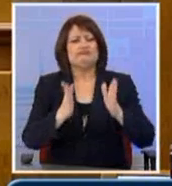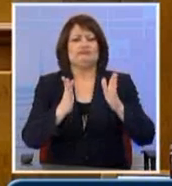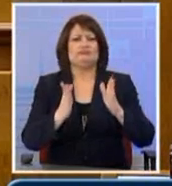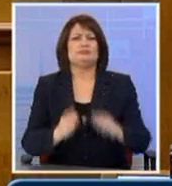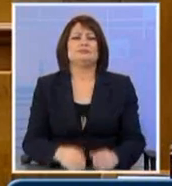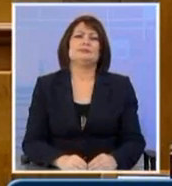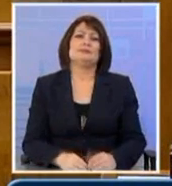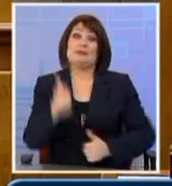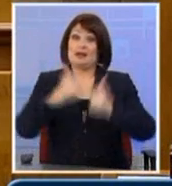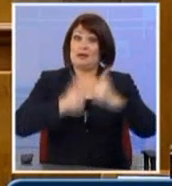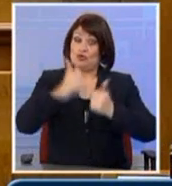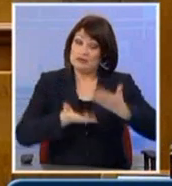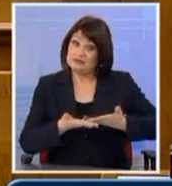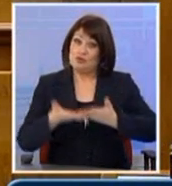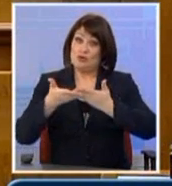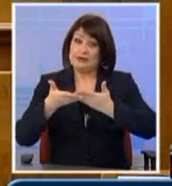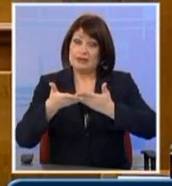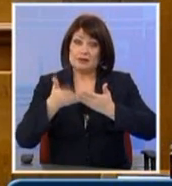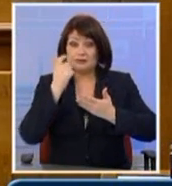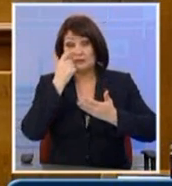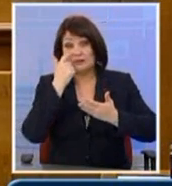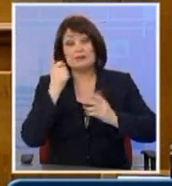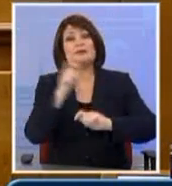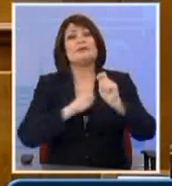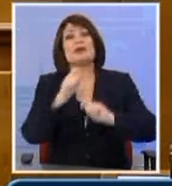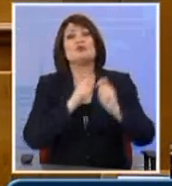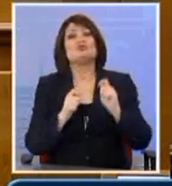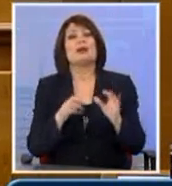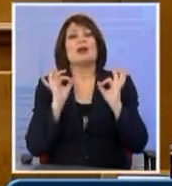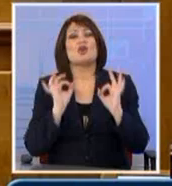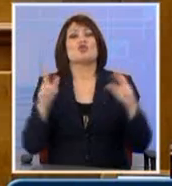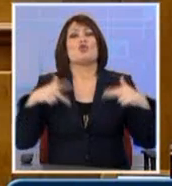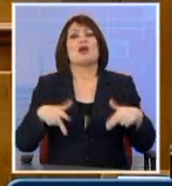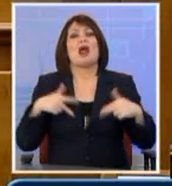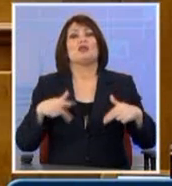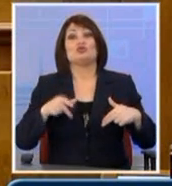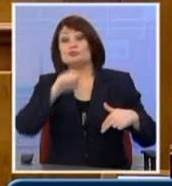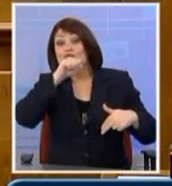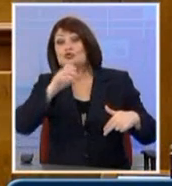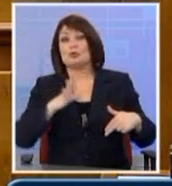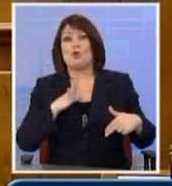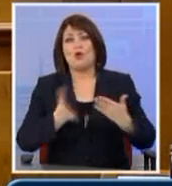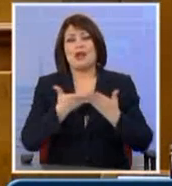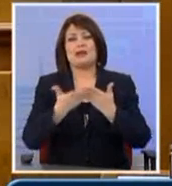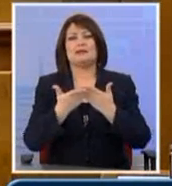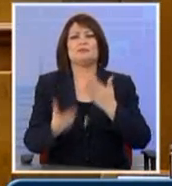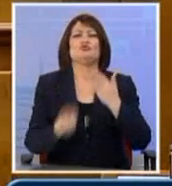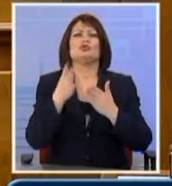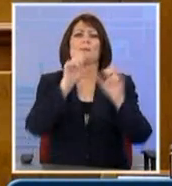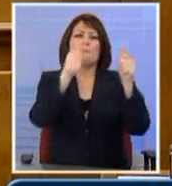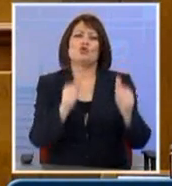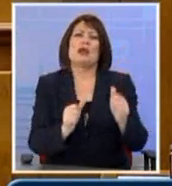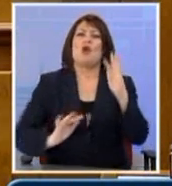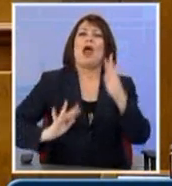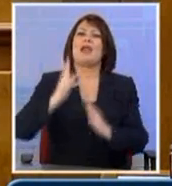Η ενίσχυση της ανταγωνιστικότητας, η δημιουργία ενός κανονικού κράτους στην υπηρεσία του πολίτη, το νέο αναπτυξιακό μοντέλο